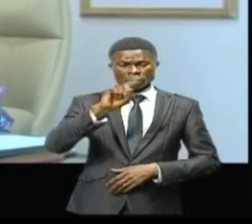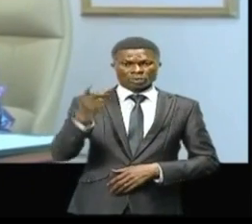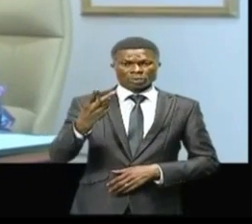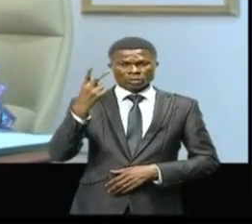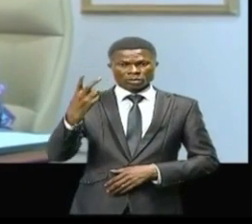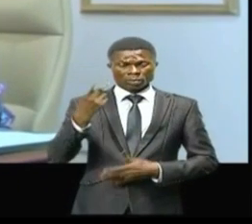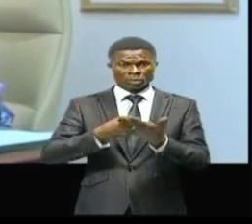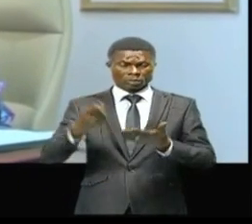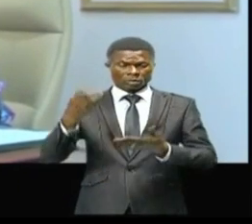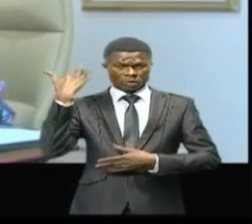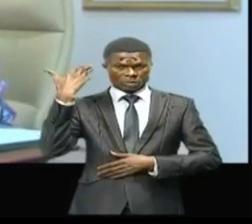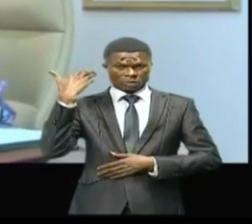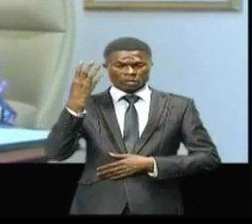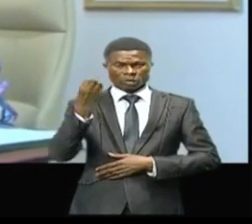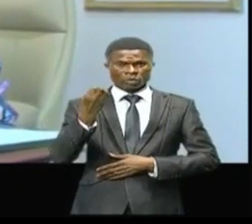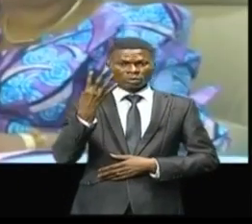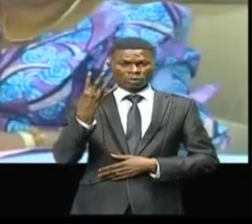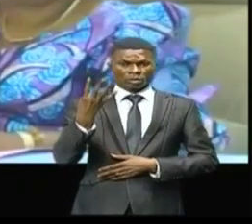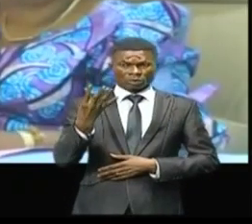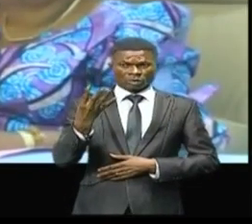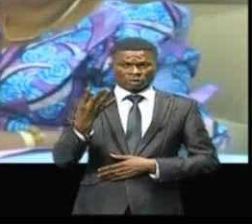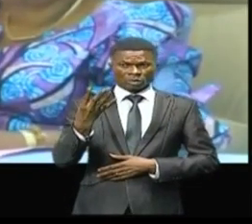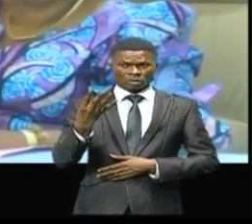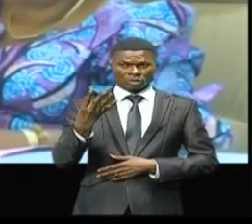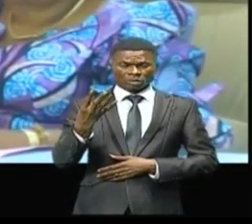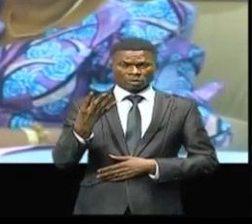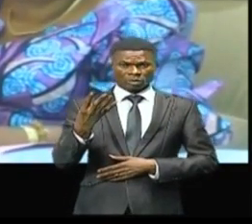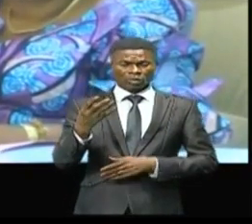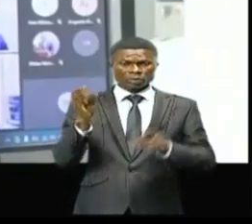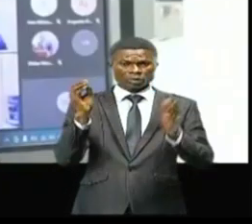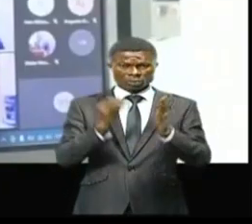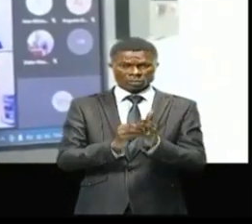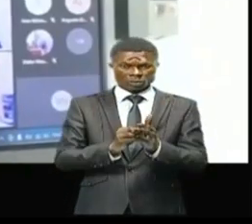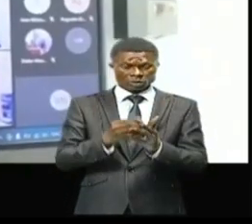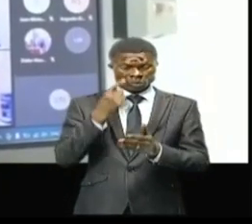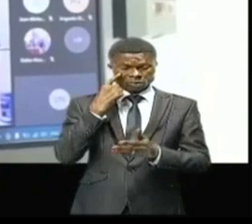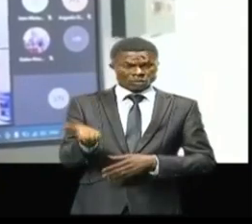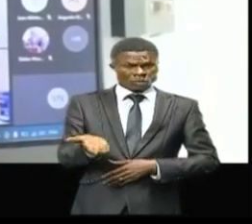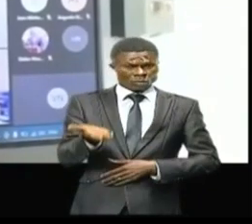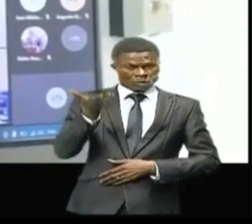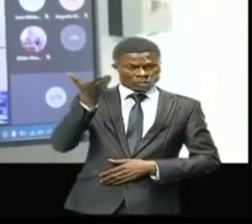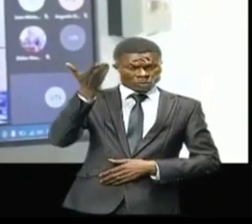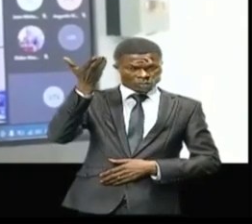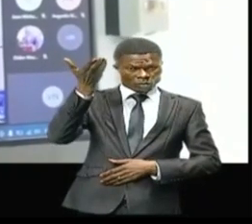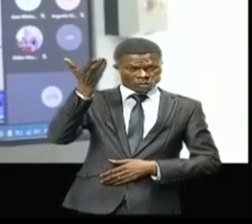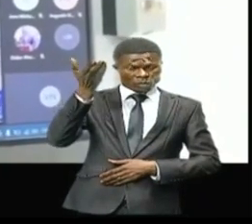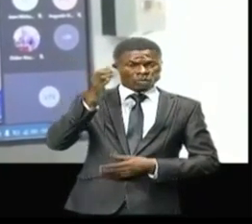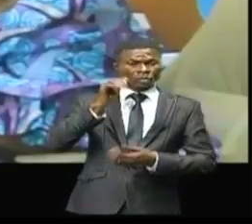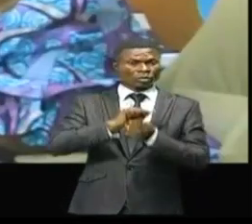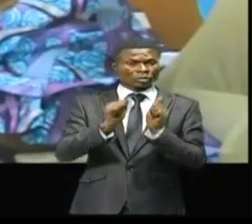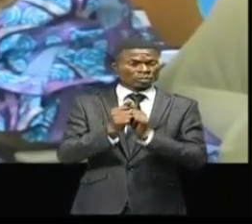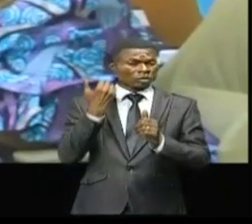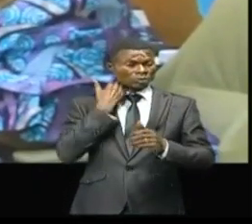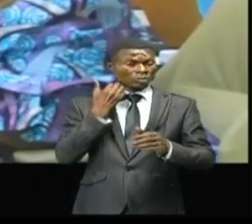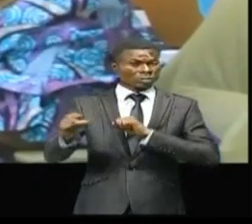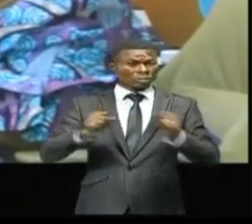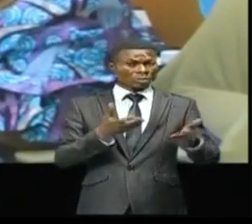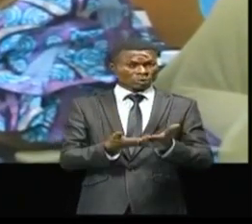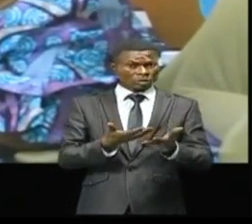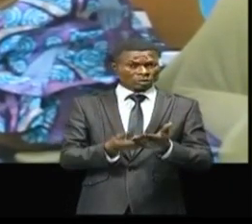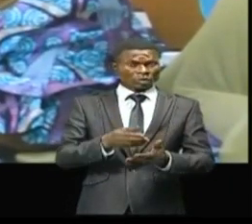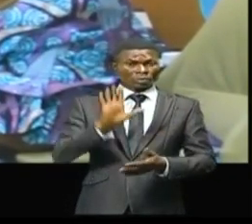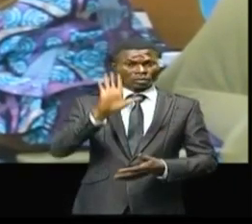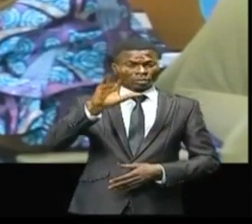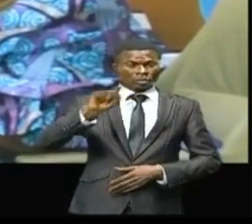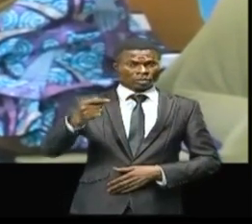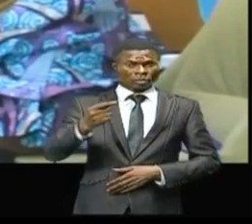de la semaine 40 il a été noté une hausse du taux des positivité de test des